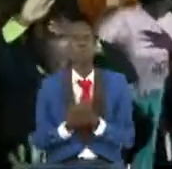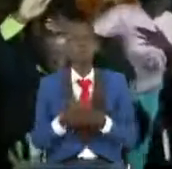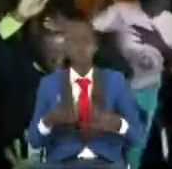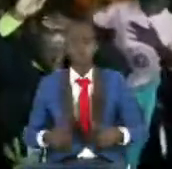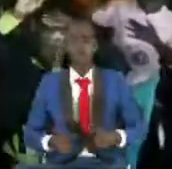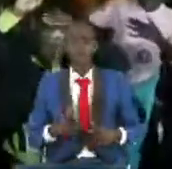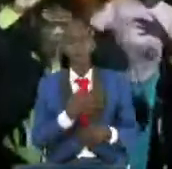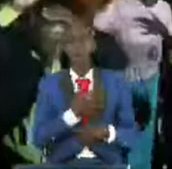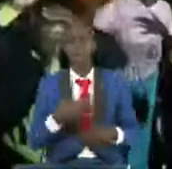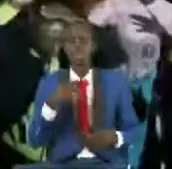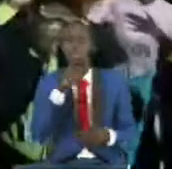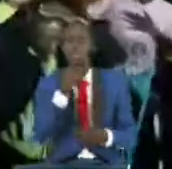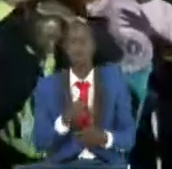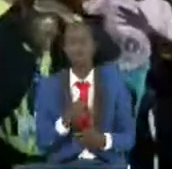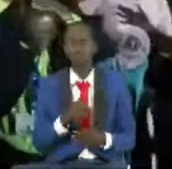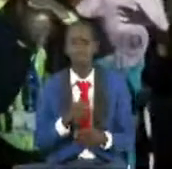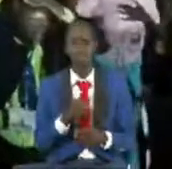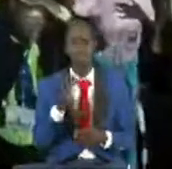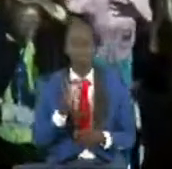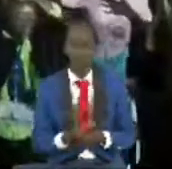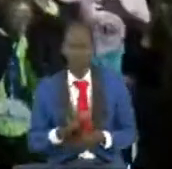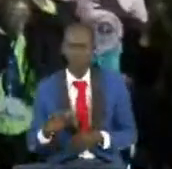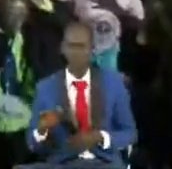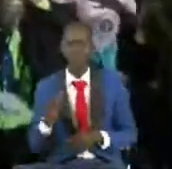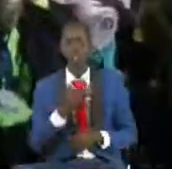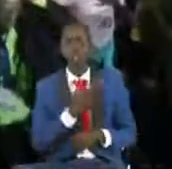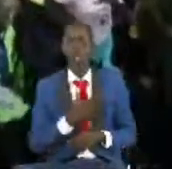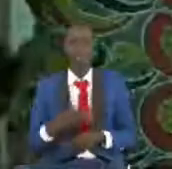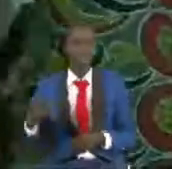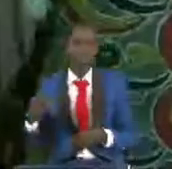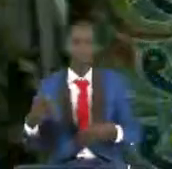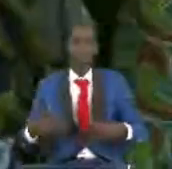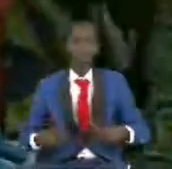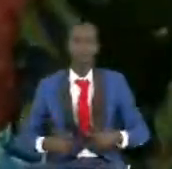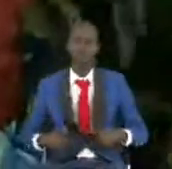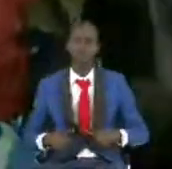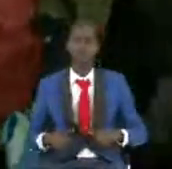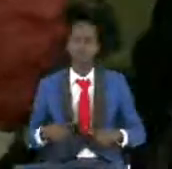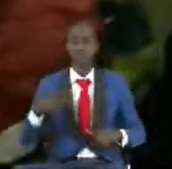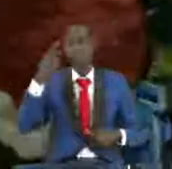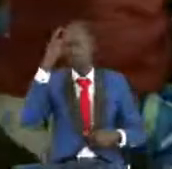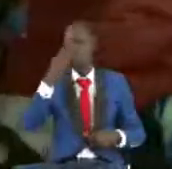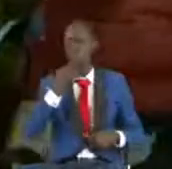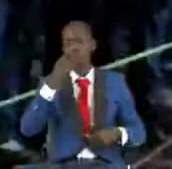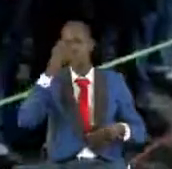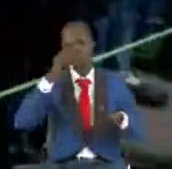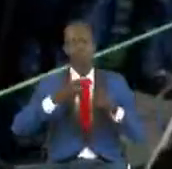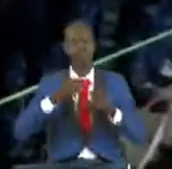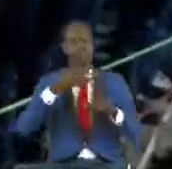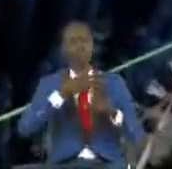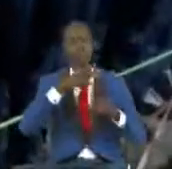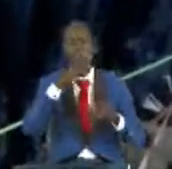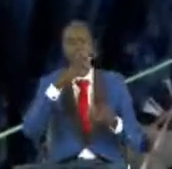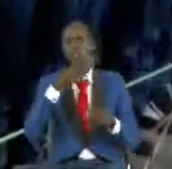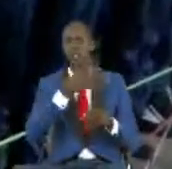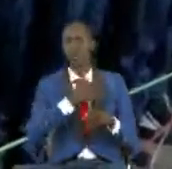Jeunes et vieux, enfants et jeunes, parents, pères et